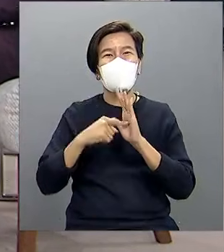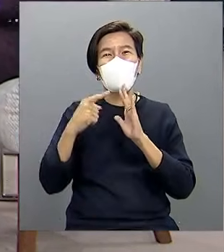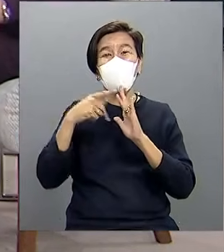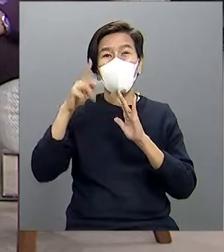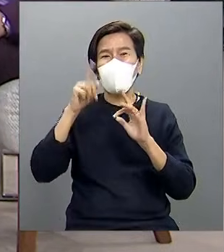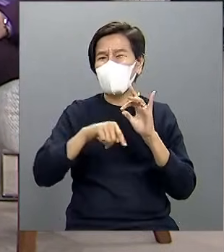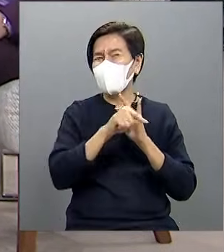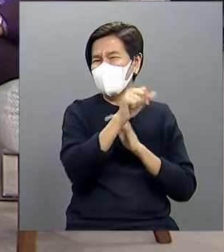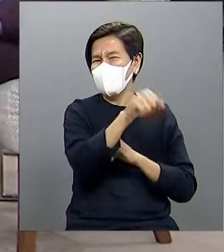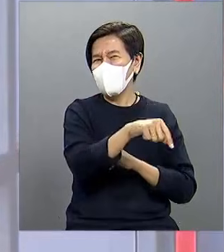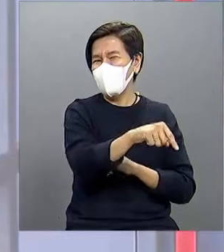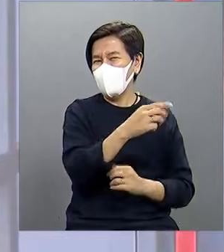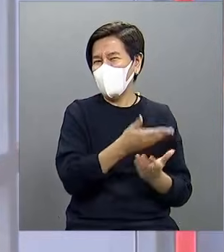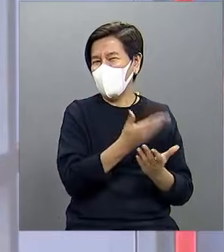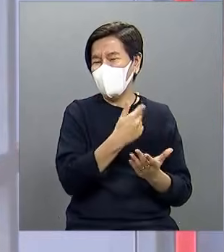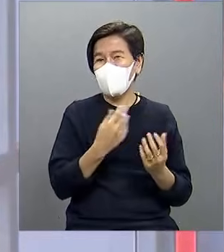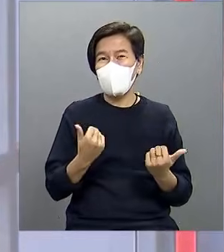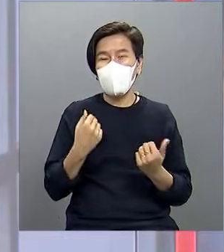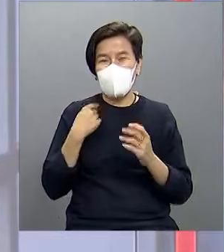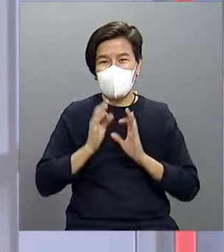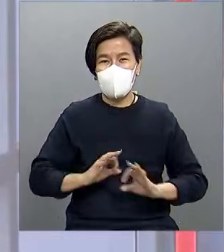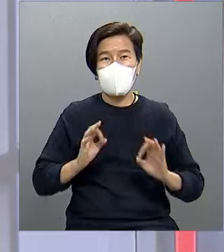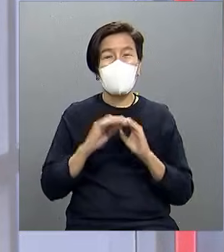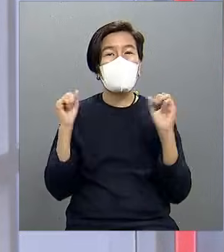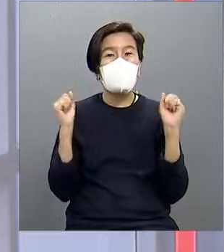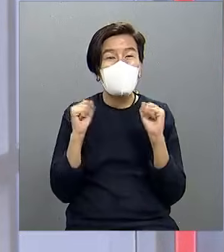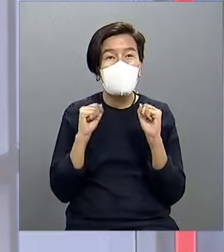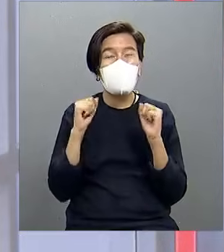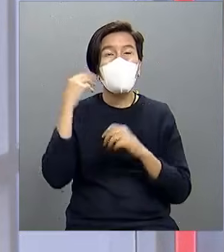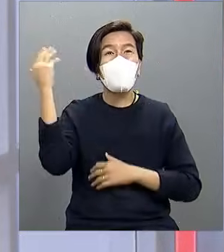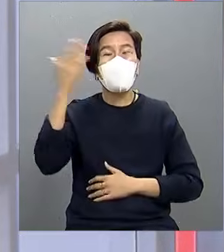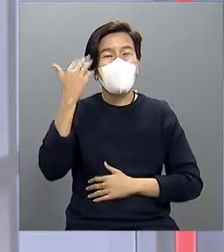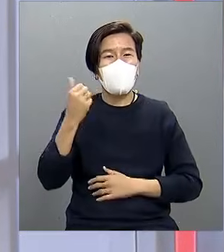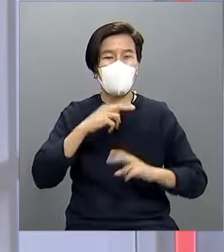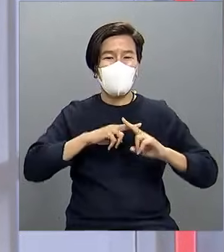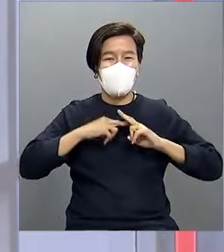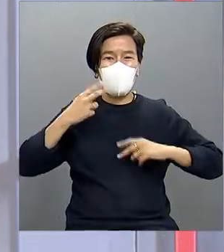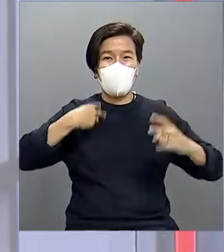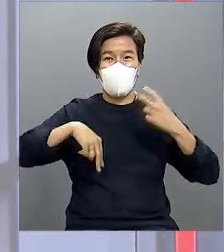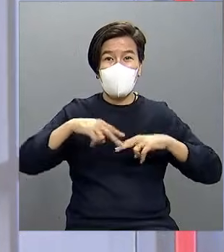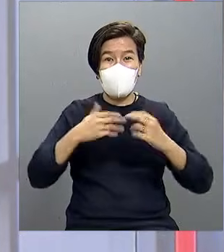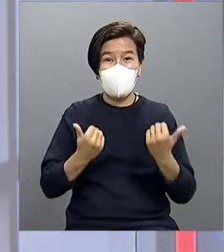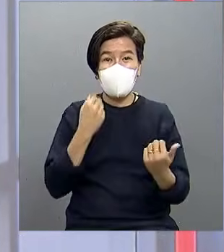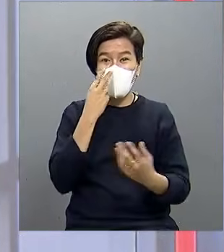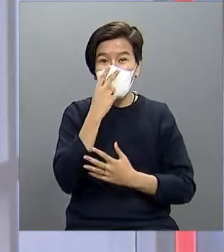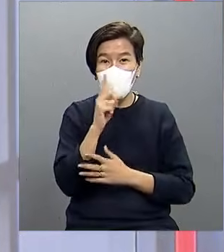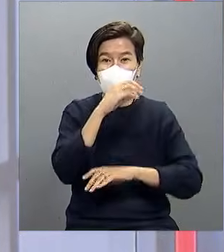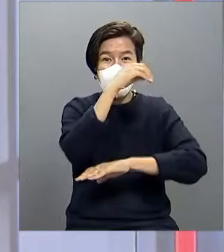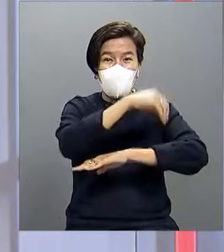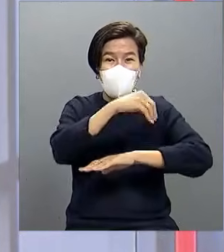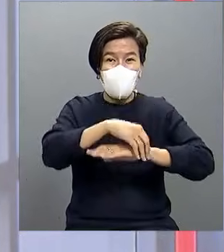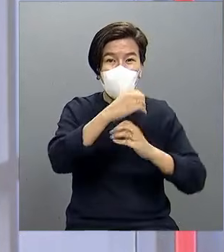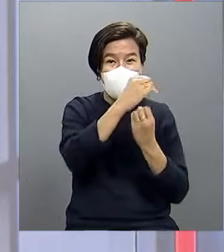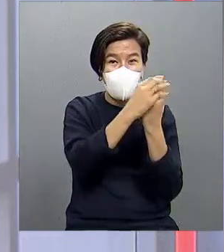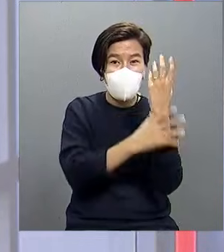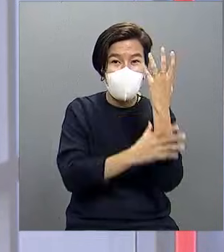เย็นก็ต้องดูแลตัวเองกันหน่อยนะครับหลายๆคนก็พาไปที่เรื่องแรกกันเลยนะครับยังอยู่กับกระแสการปลูกต้นไม้ไม้สวย